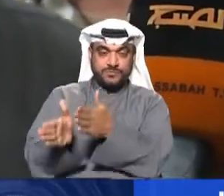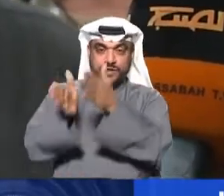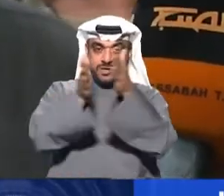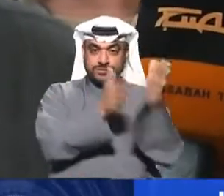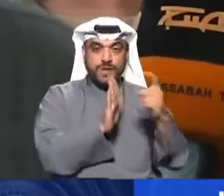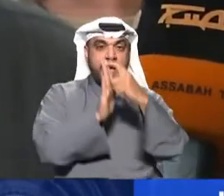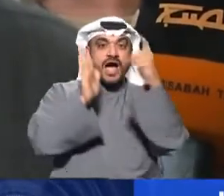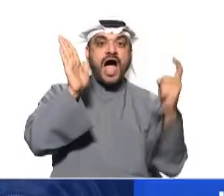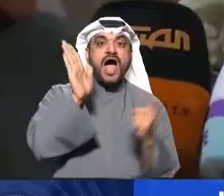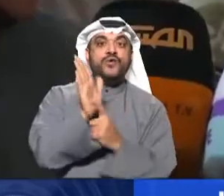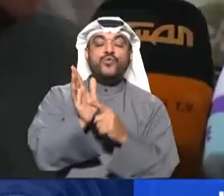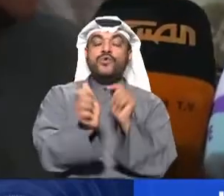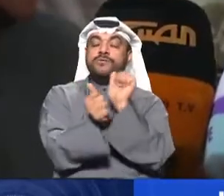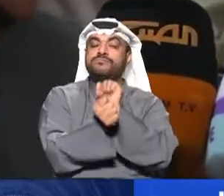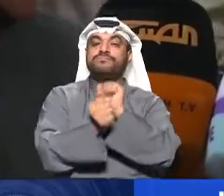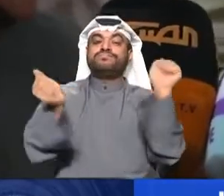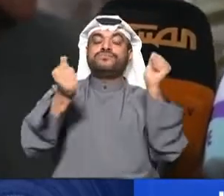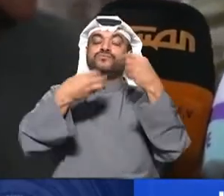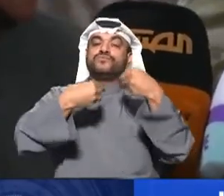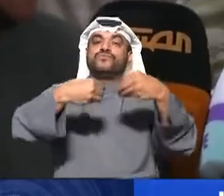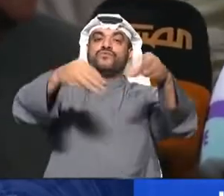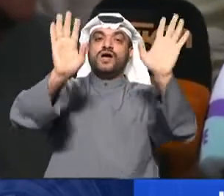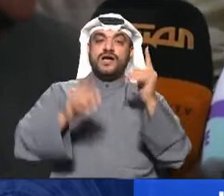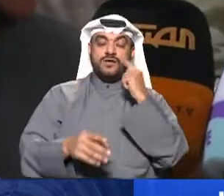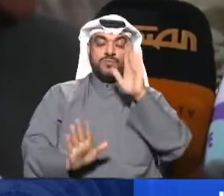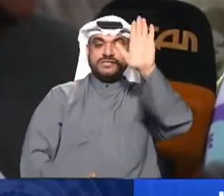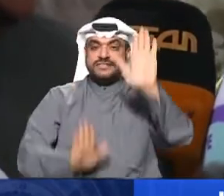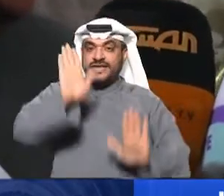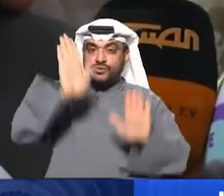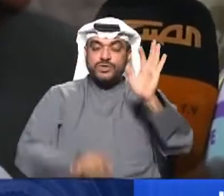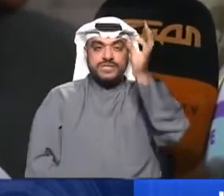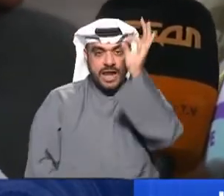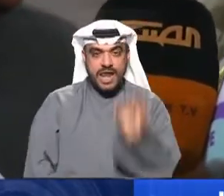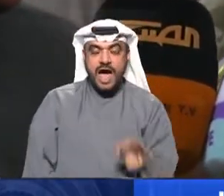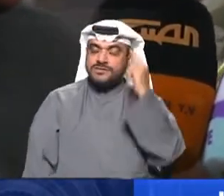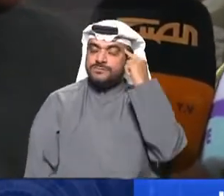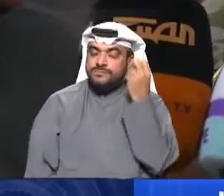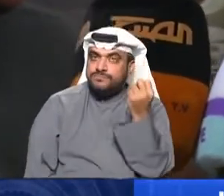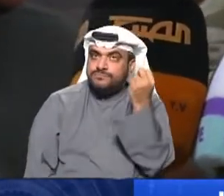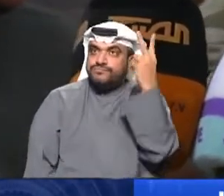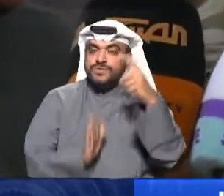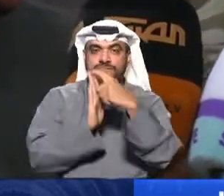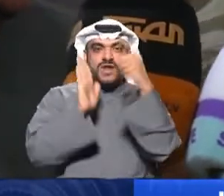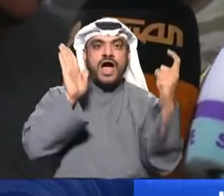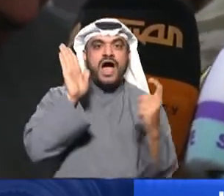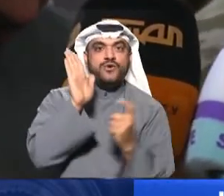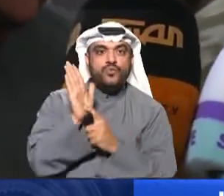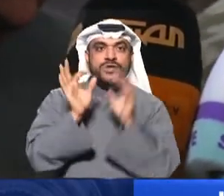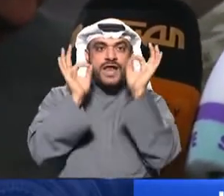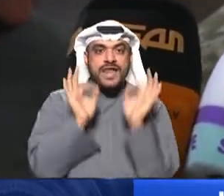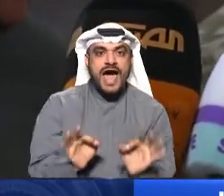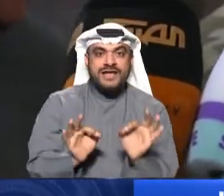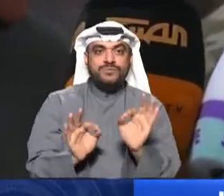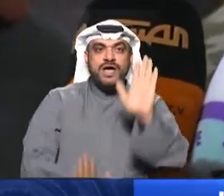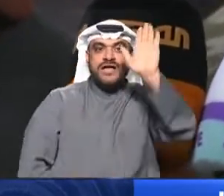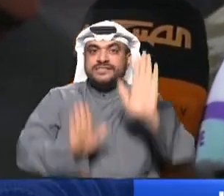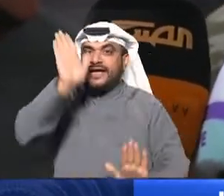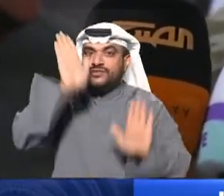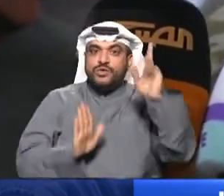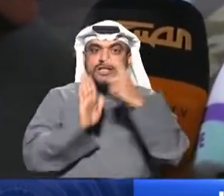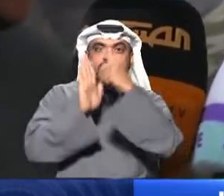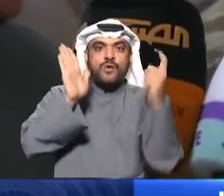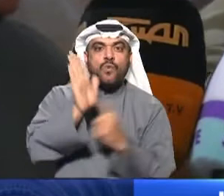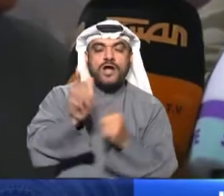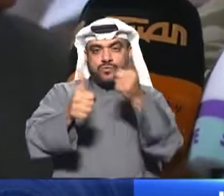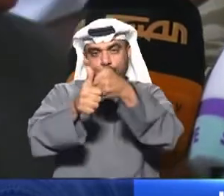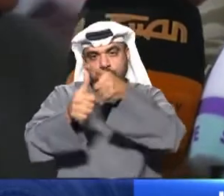قانون العفو الشامل، وصوت المجلس بان يجب ان نبدي راينا في القوانين، وصوتنا على القوانين